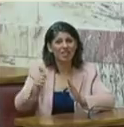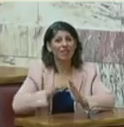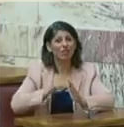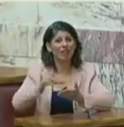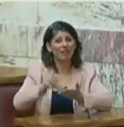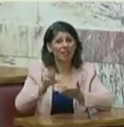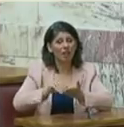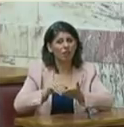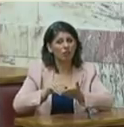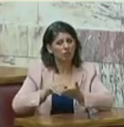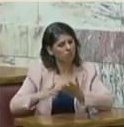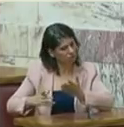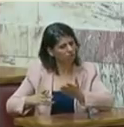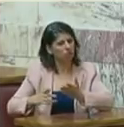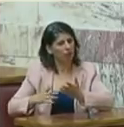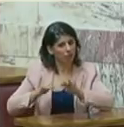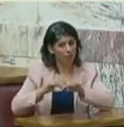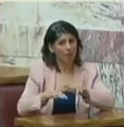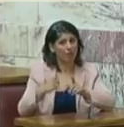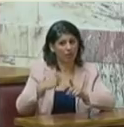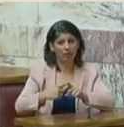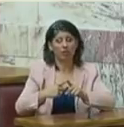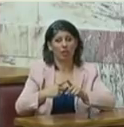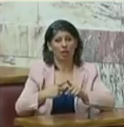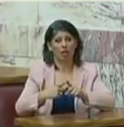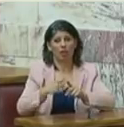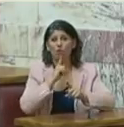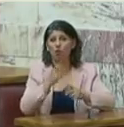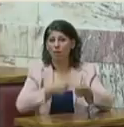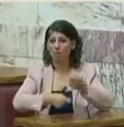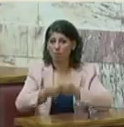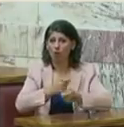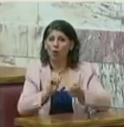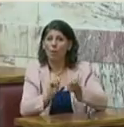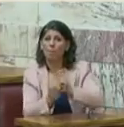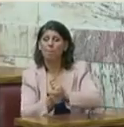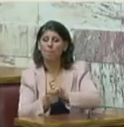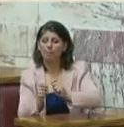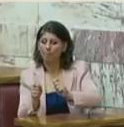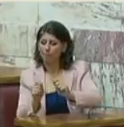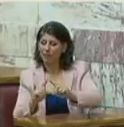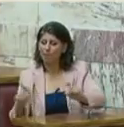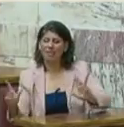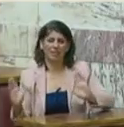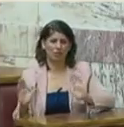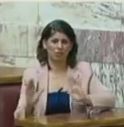επηρεάζοντας θετικά βασικούς τομείς της οικονομίας, όπως είναι το εμπόριο και η μεταποίηση.